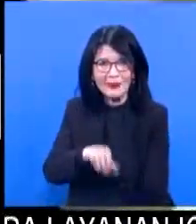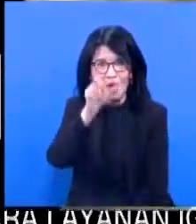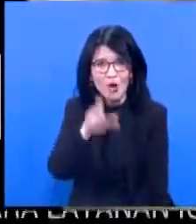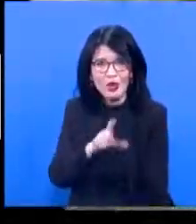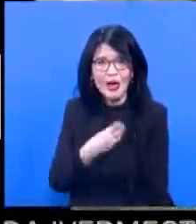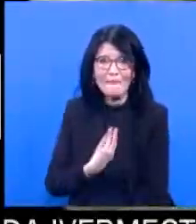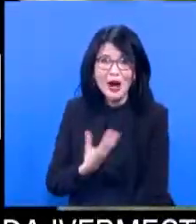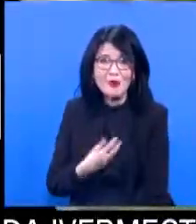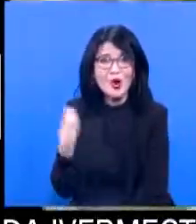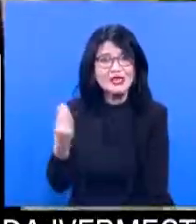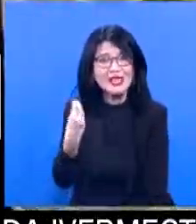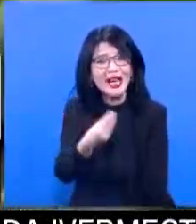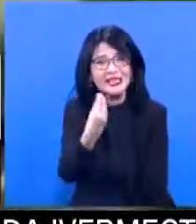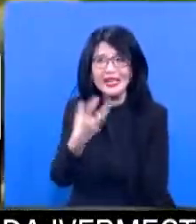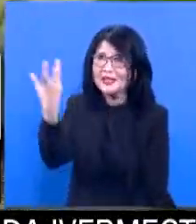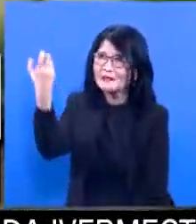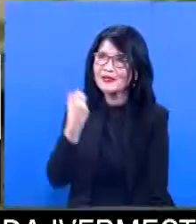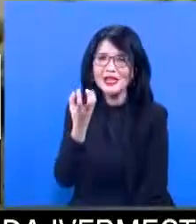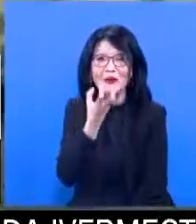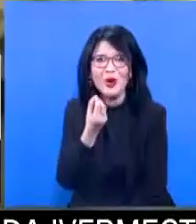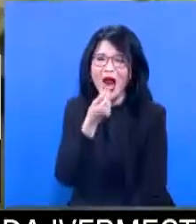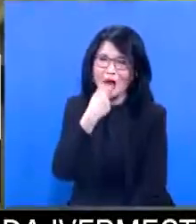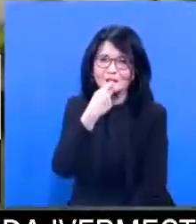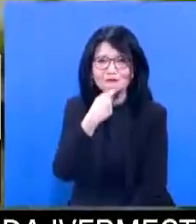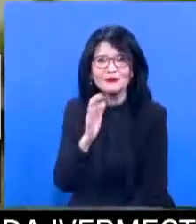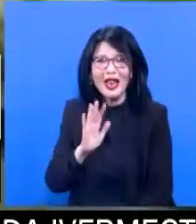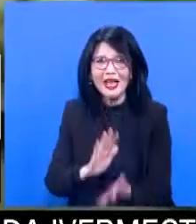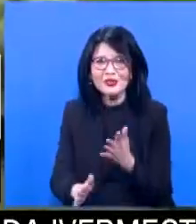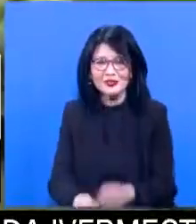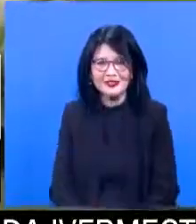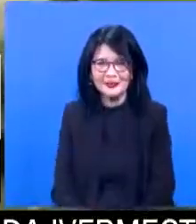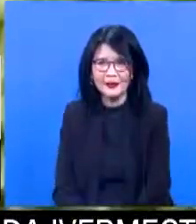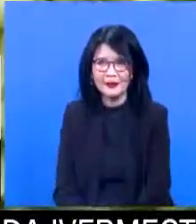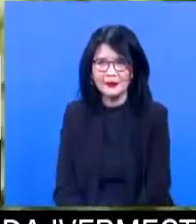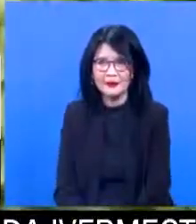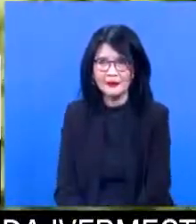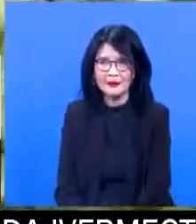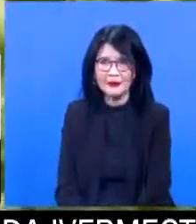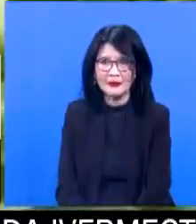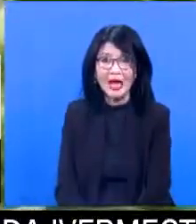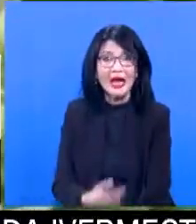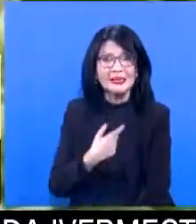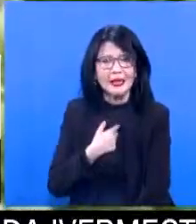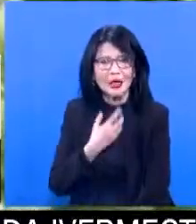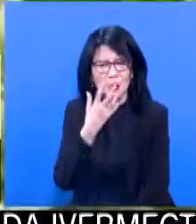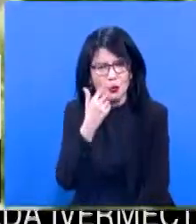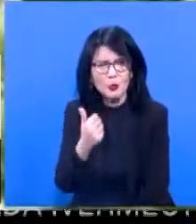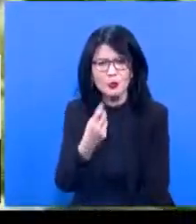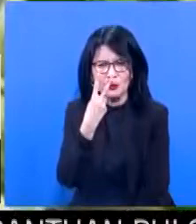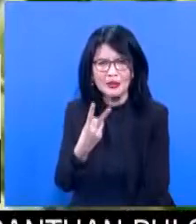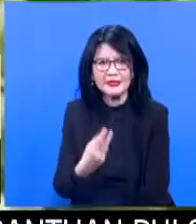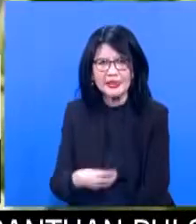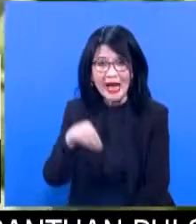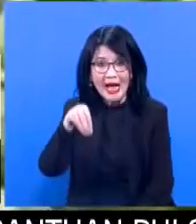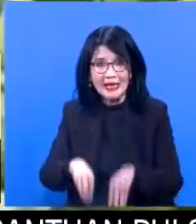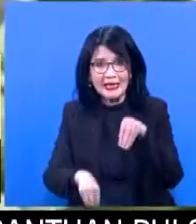ingin berwisata sambil memetik buah dan dinikmati secara langsung. Kagum soalnya melonnya itu ditanamnya